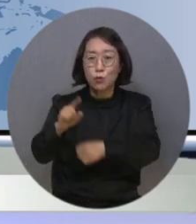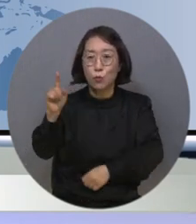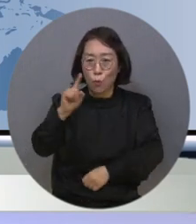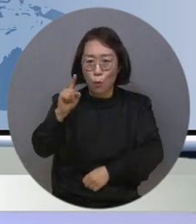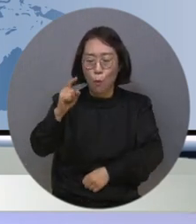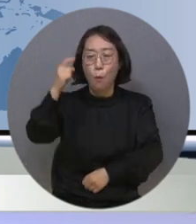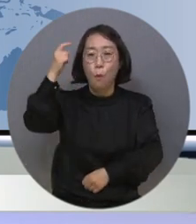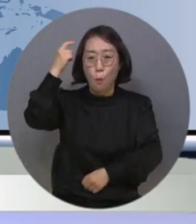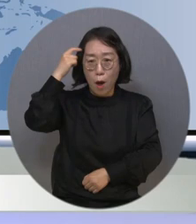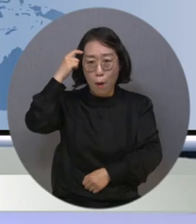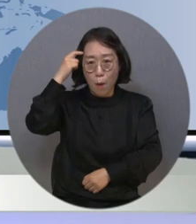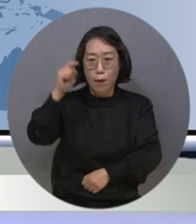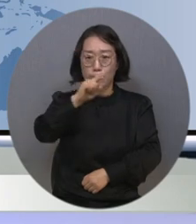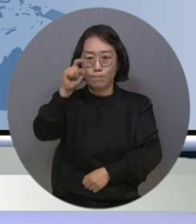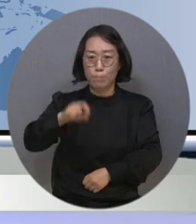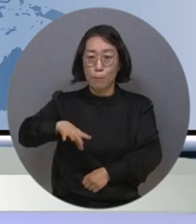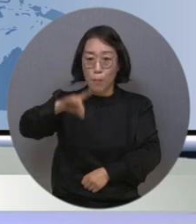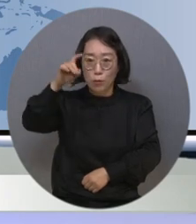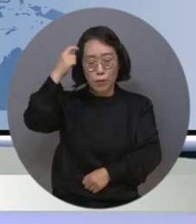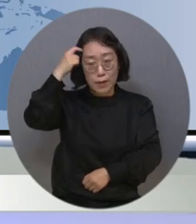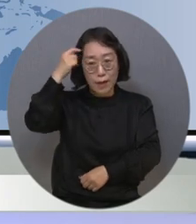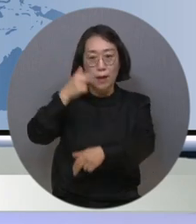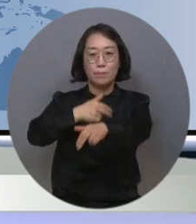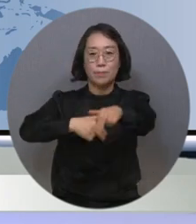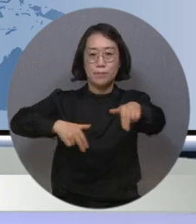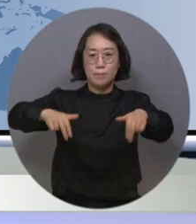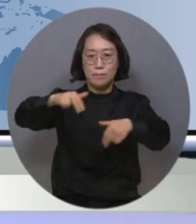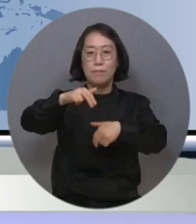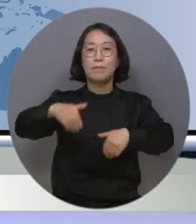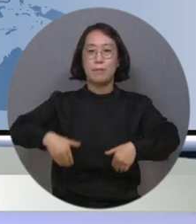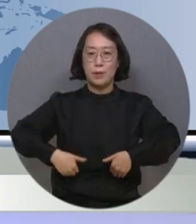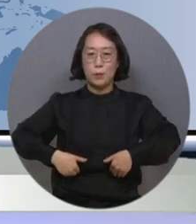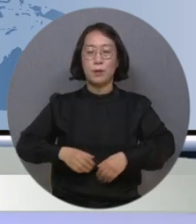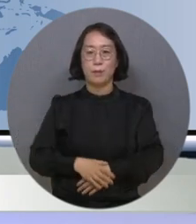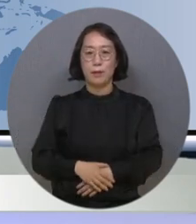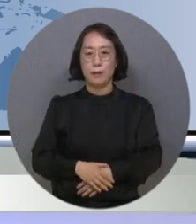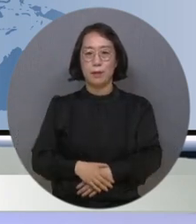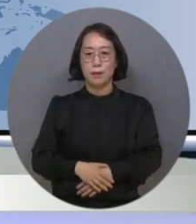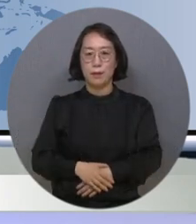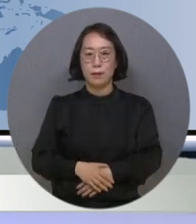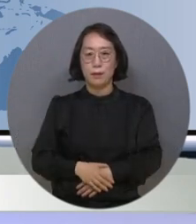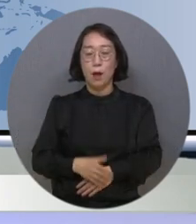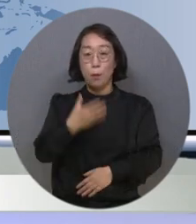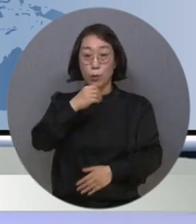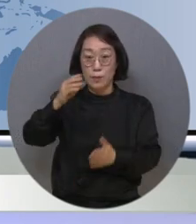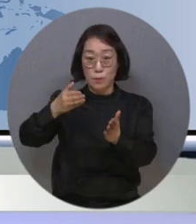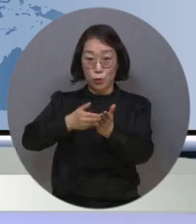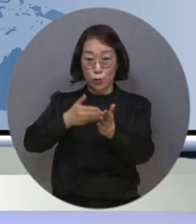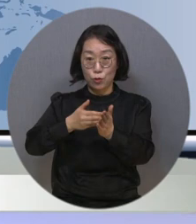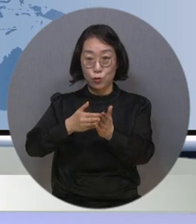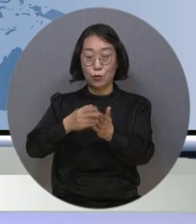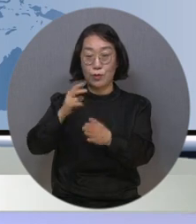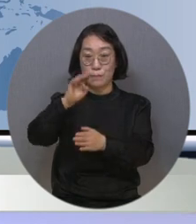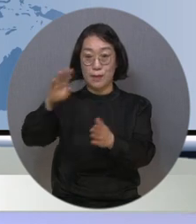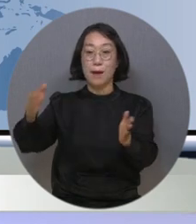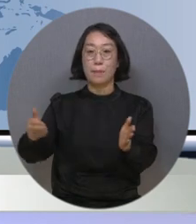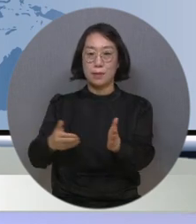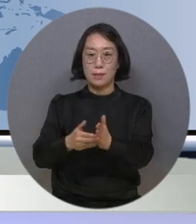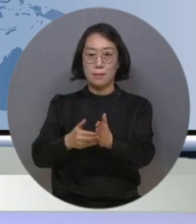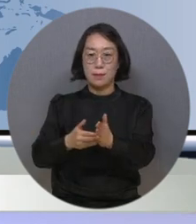왜? 라는 의문을 먼저 갖는 생각의 전환이 필요해 보입니다. 이상 WBC 복지TV 뉴스 24를